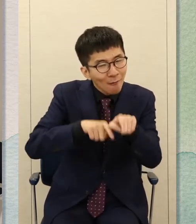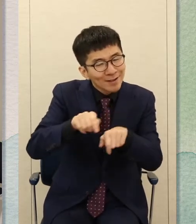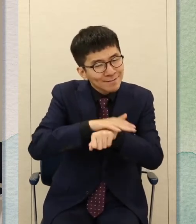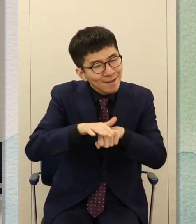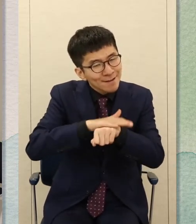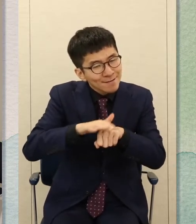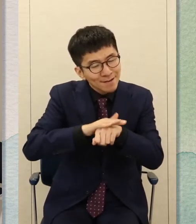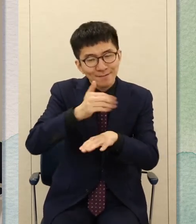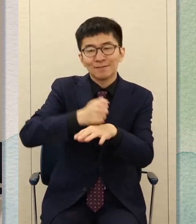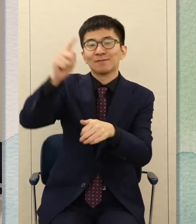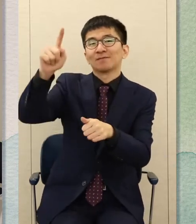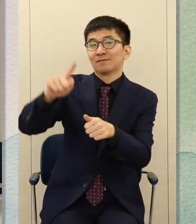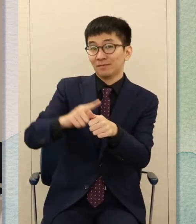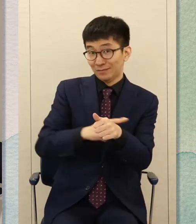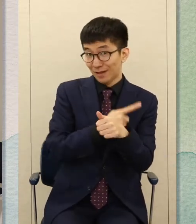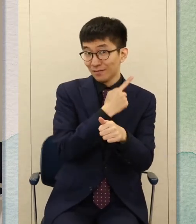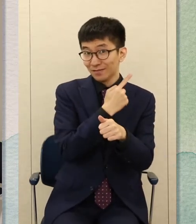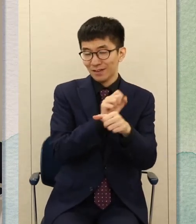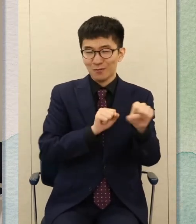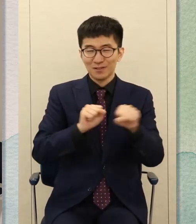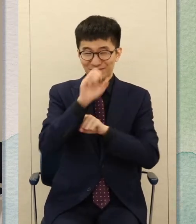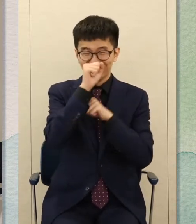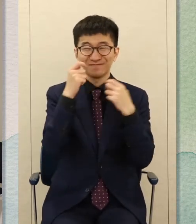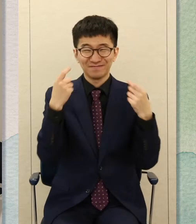지켜가면서, 예, 수행하는 거죠.